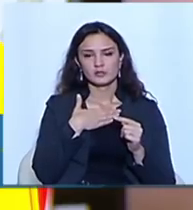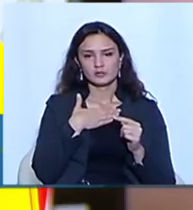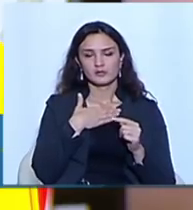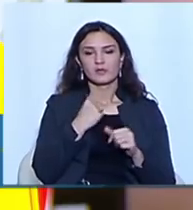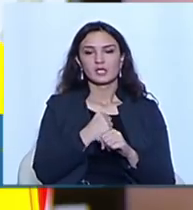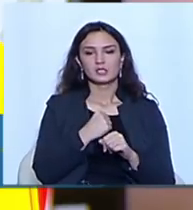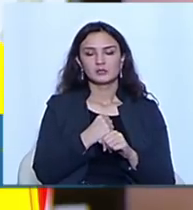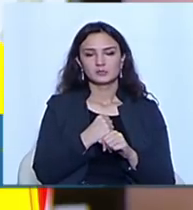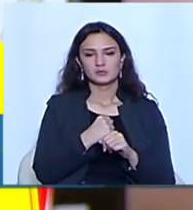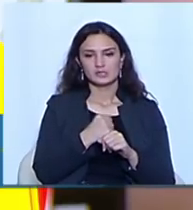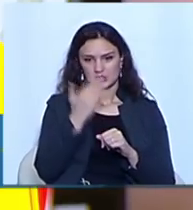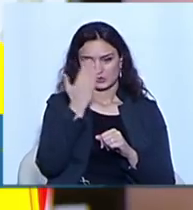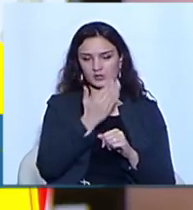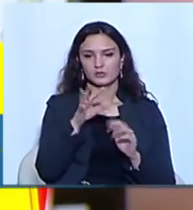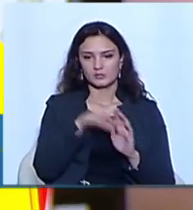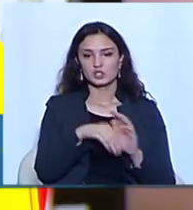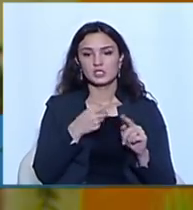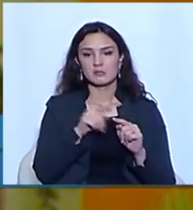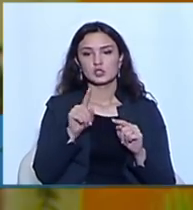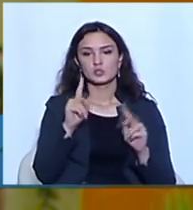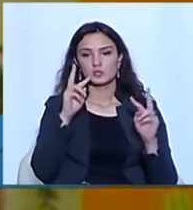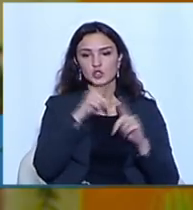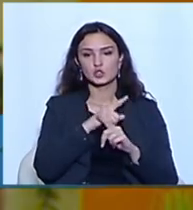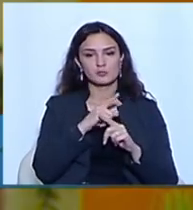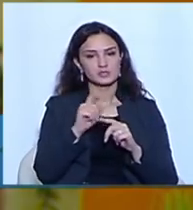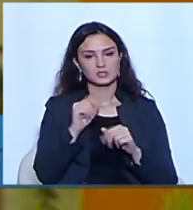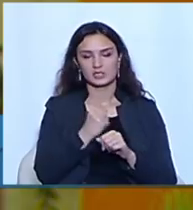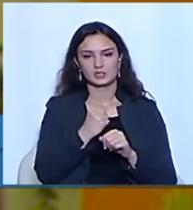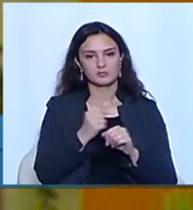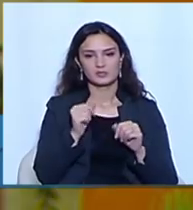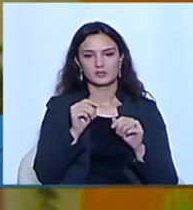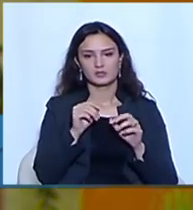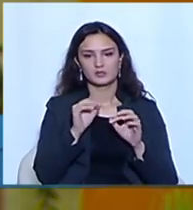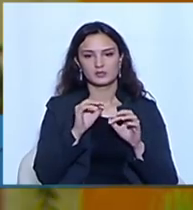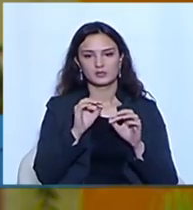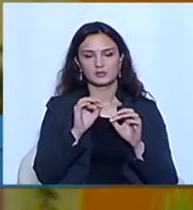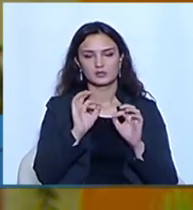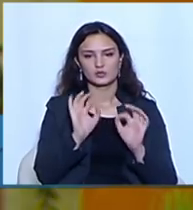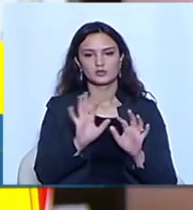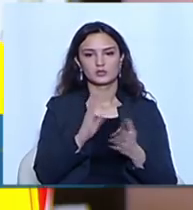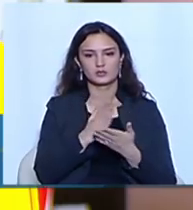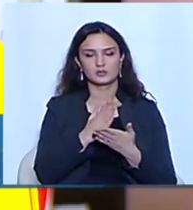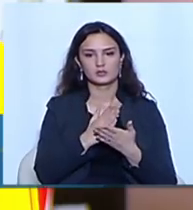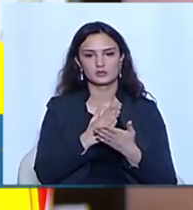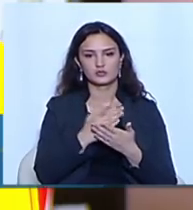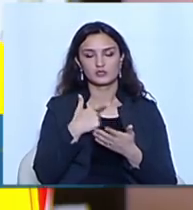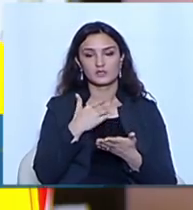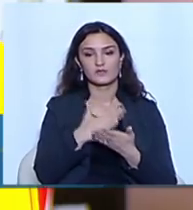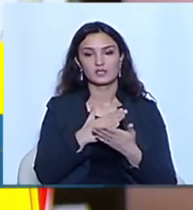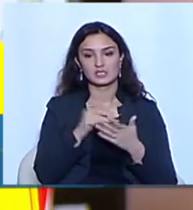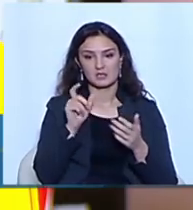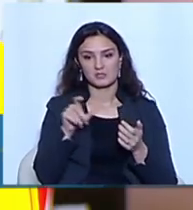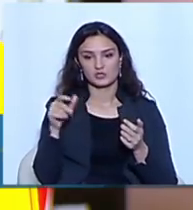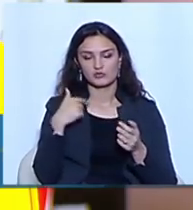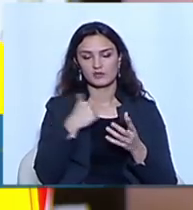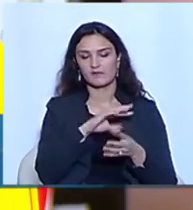ვნერგავთ საზოგადოებაში იმას, რომ შეცდომის დაშვება არ არის ლეგიტიმური. ჩვენ ვართ ადამიანები და